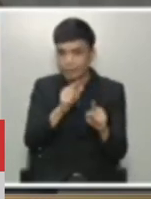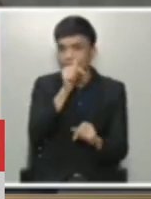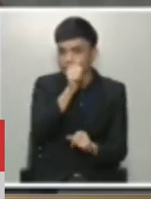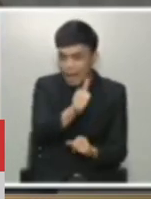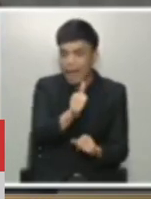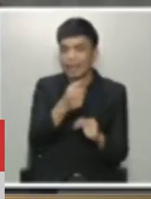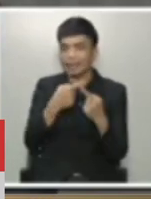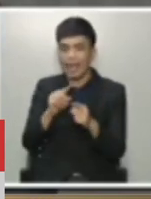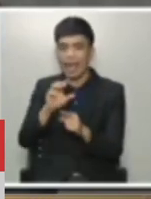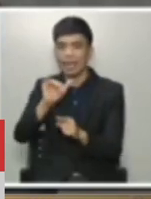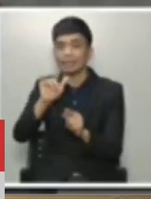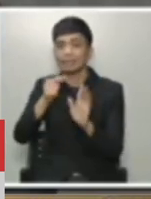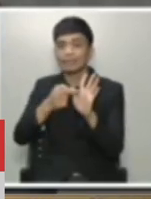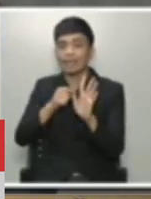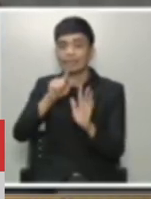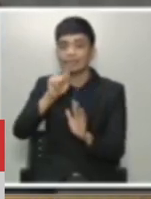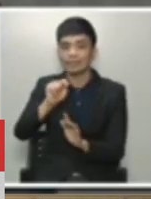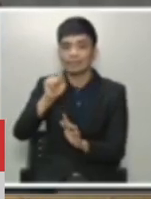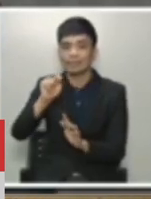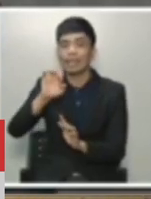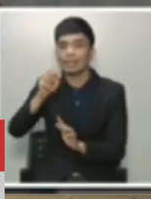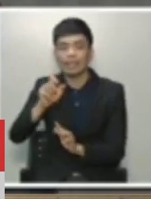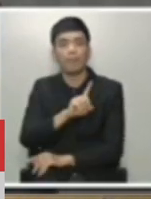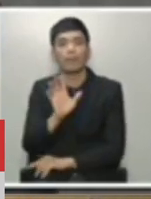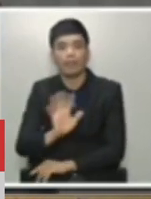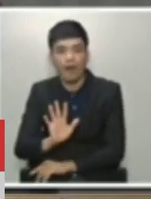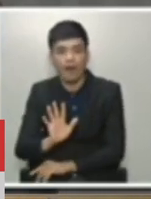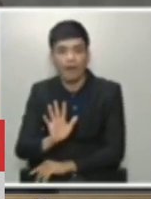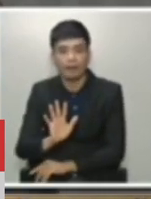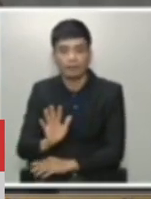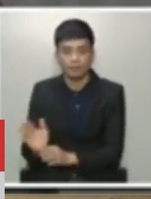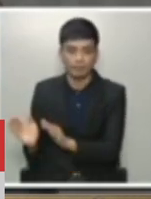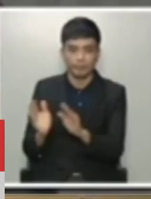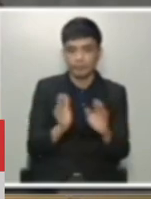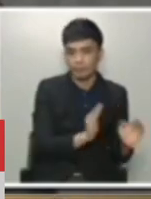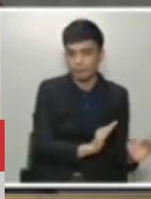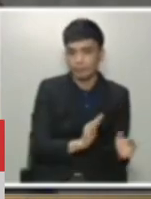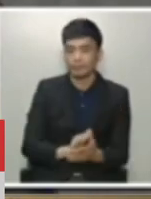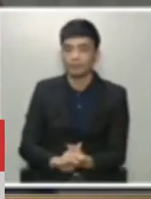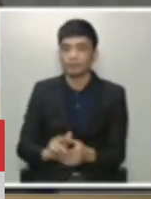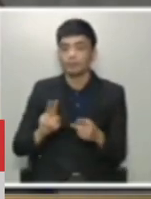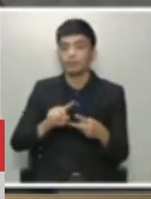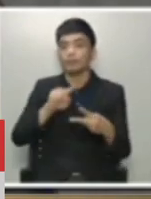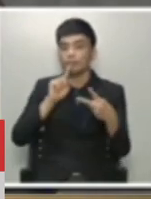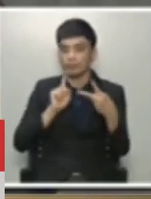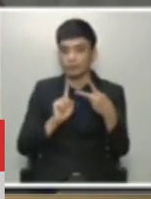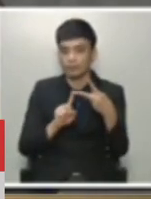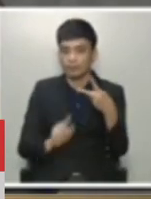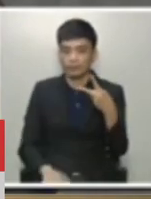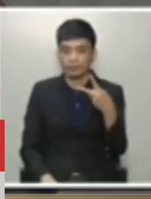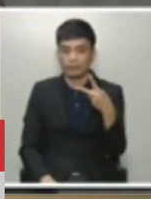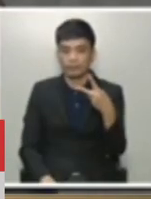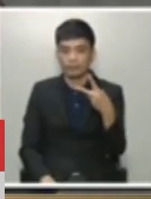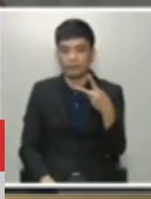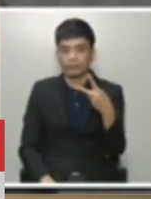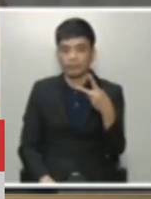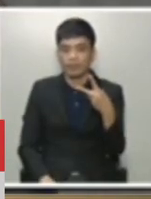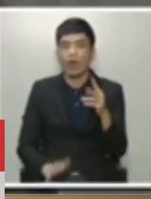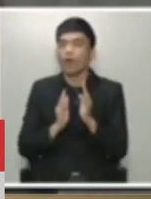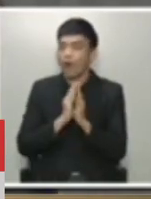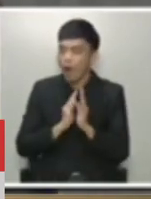แรกสุดเรื่องที่2ครับท่านประธานครับผมต้องขอบคุณเพราะว่าการที่สภารับเรื่